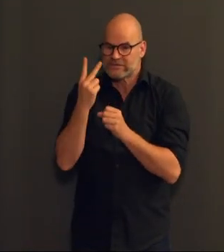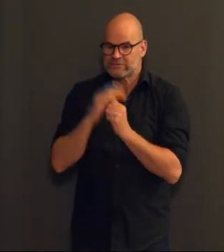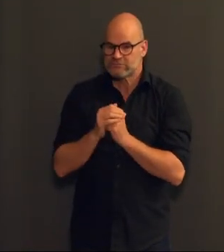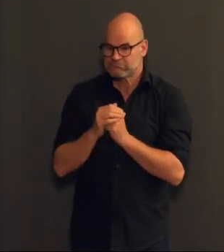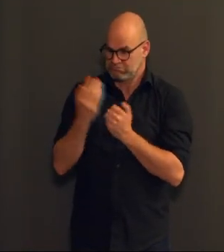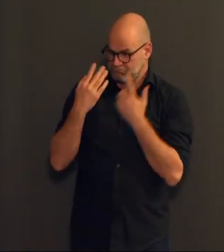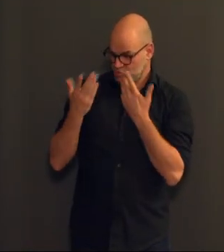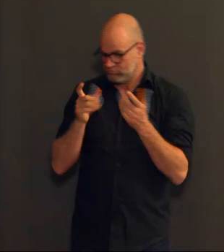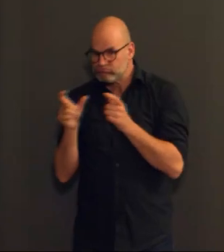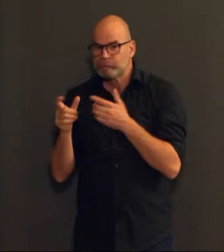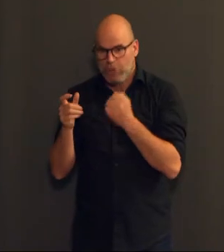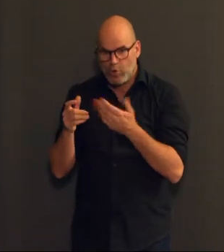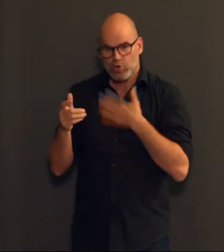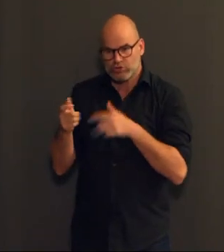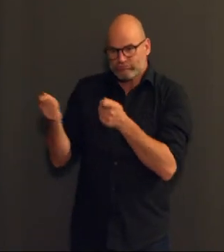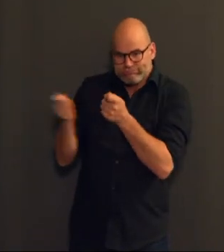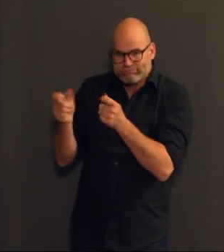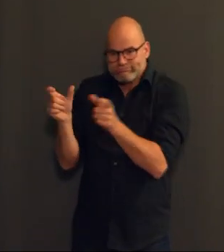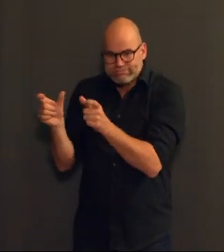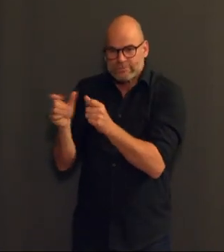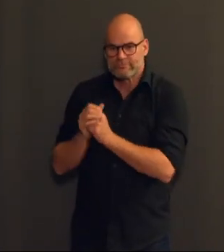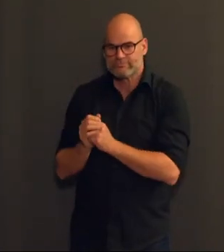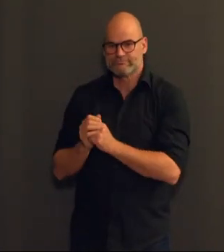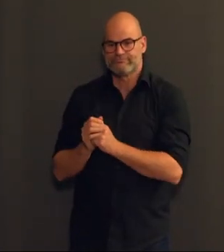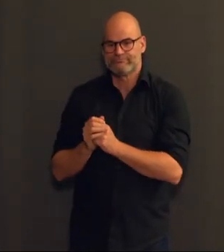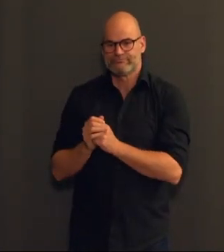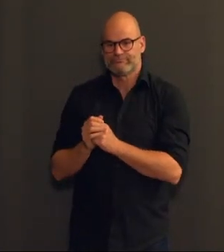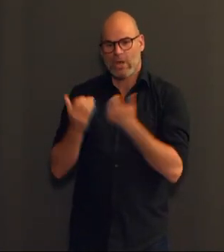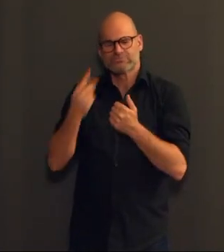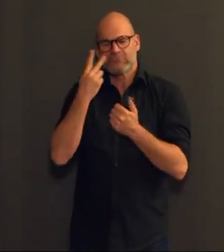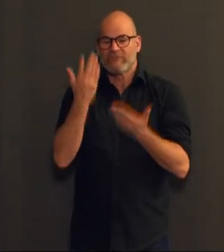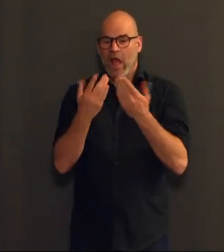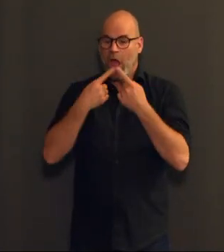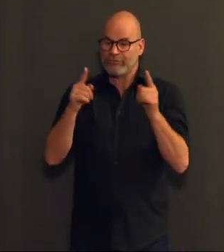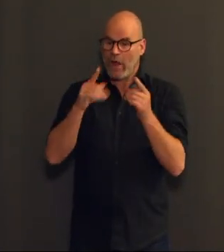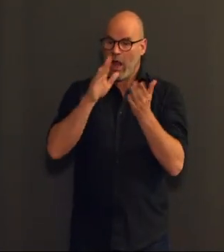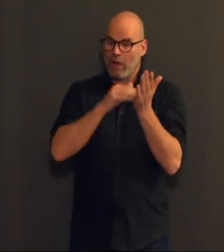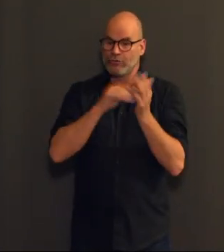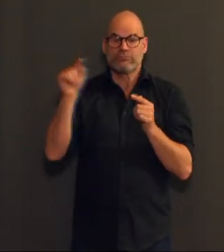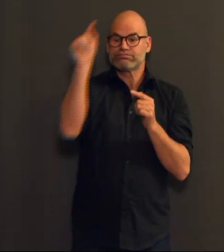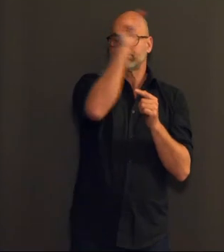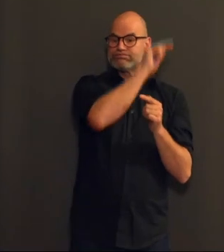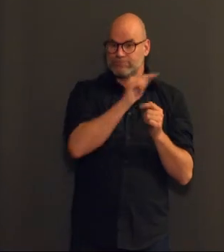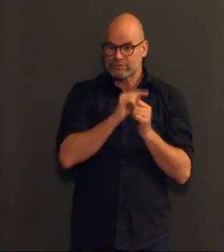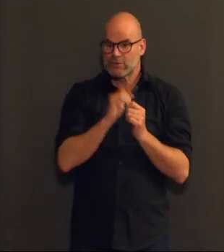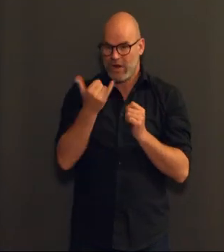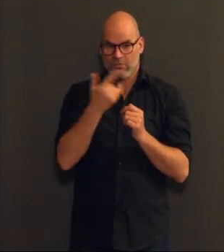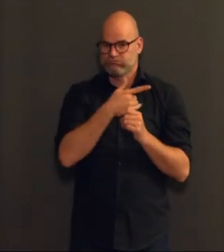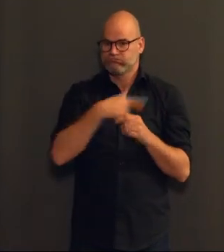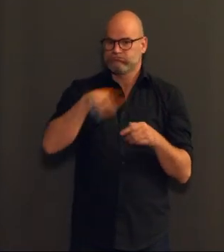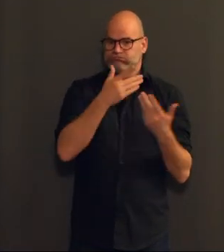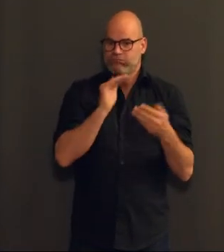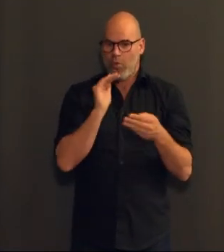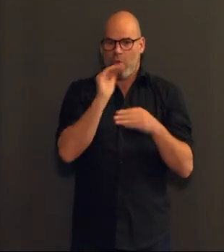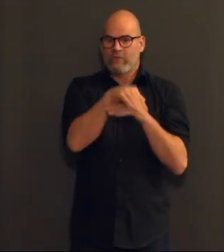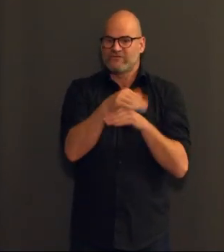dat vergelijkt met vele andere Europese landen die in die periode wel oversterfte kenden. Die oversterfte was